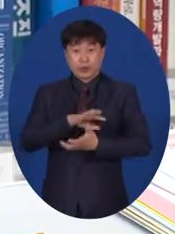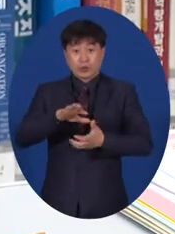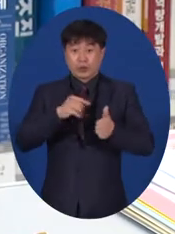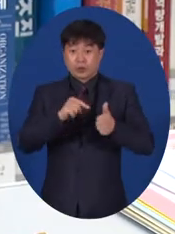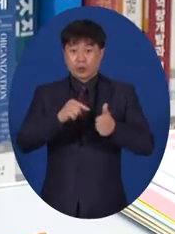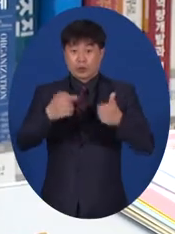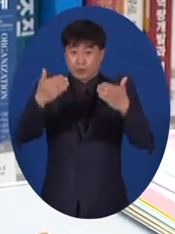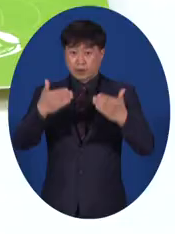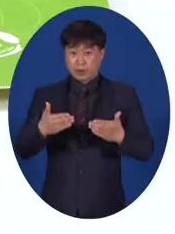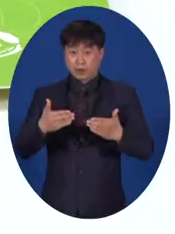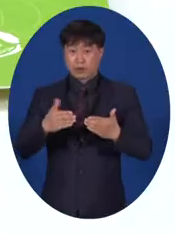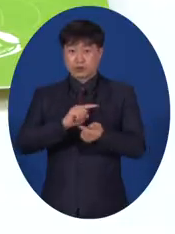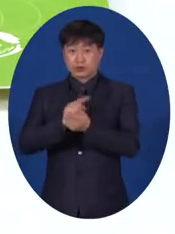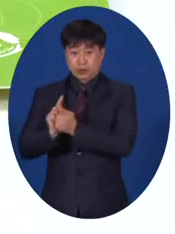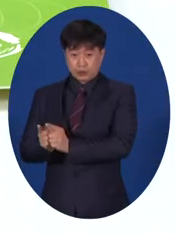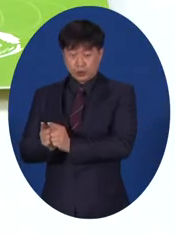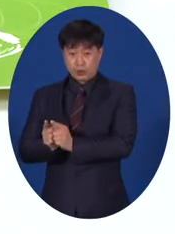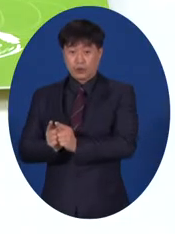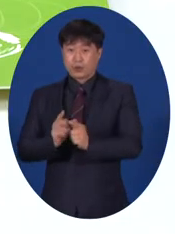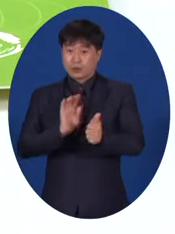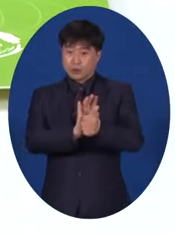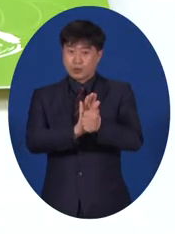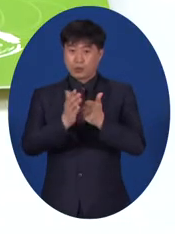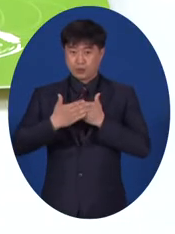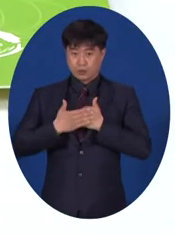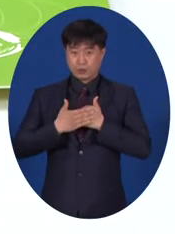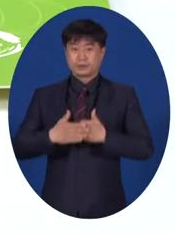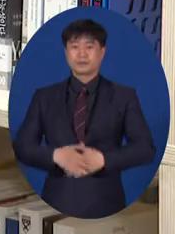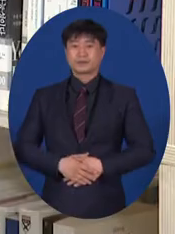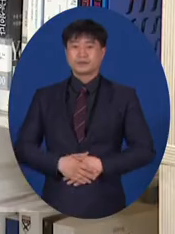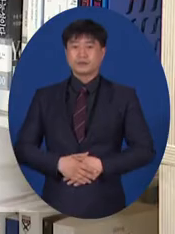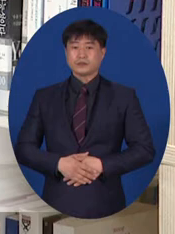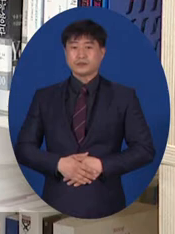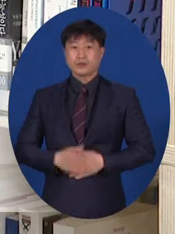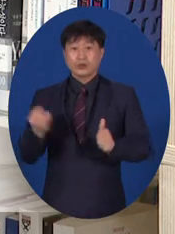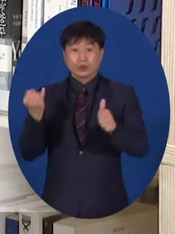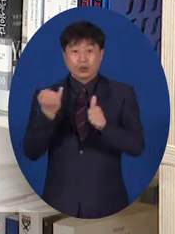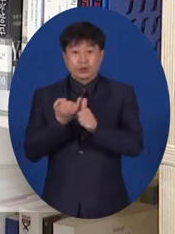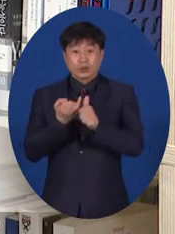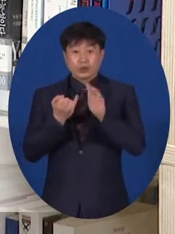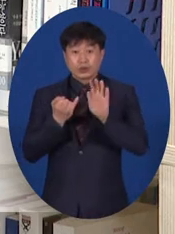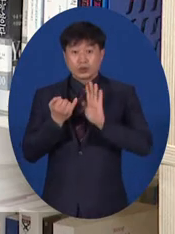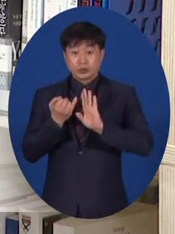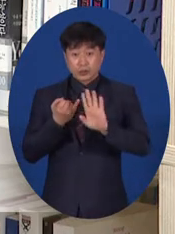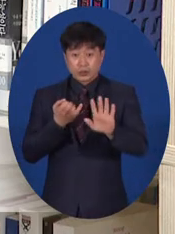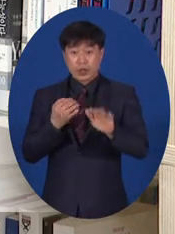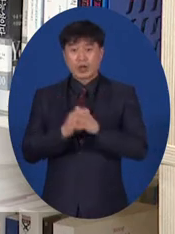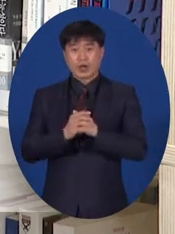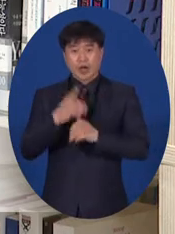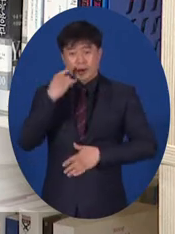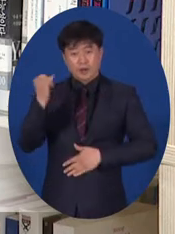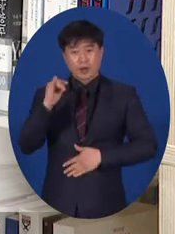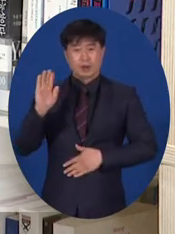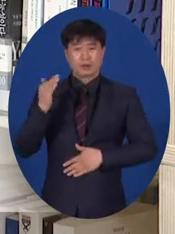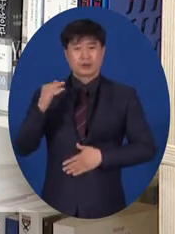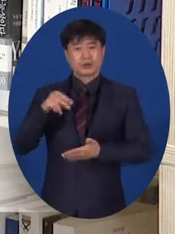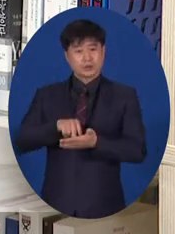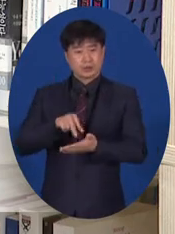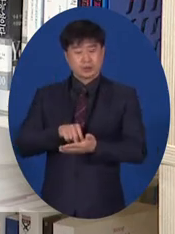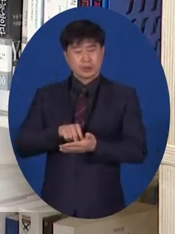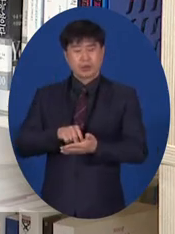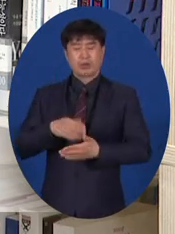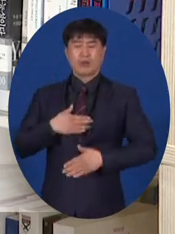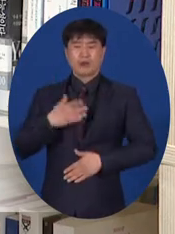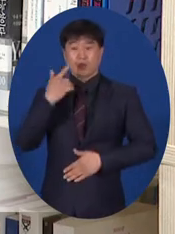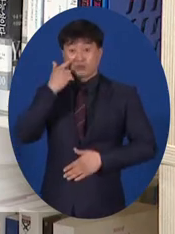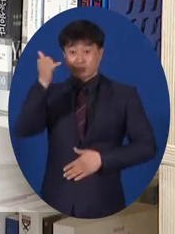교육 등을 함께 받으며 서로에게 육아 도움을 받습니다. 결혼하고 내 아빠가 되고 나서 보니까 저희